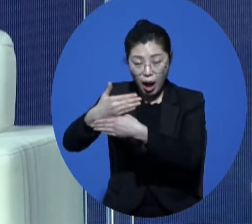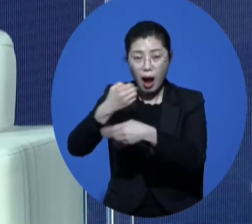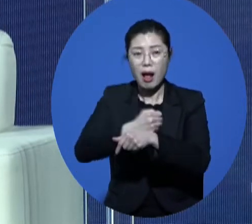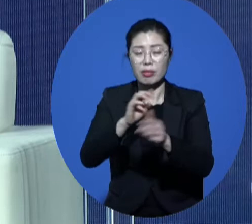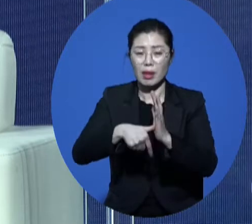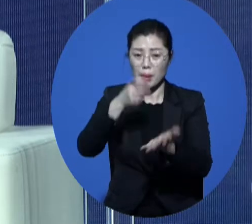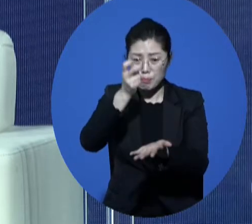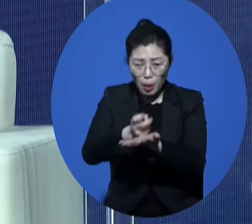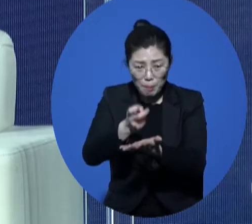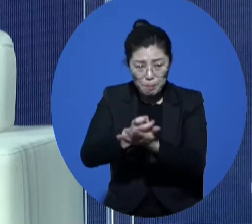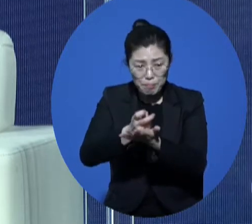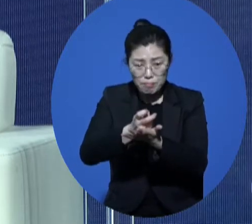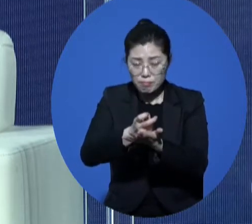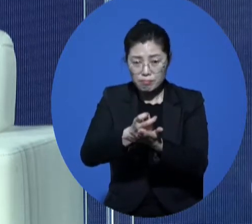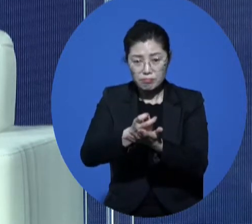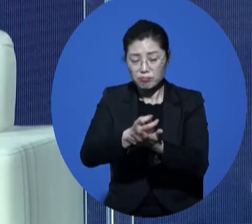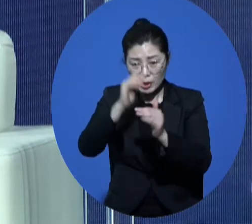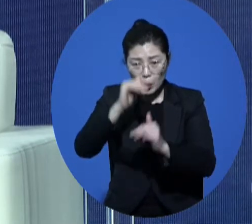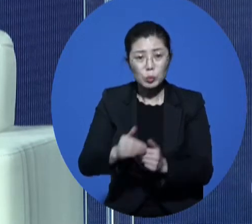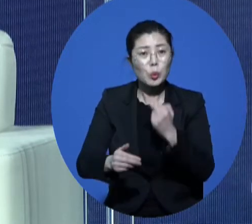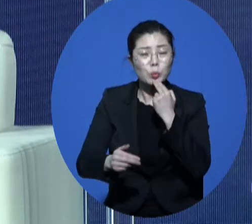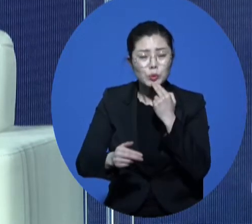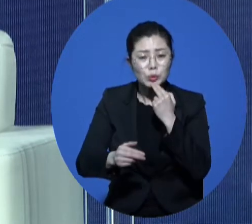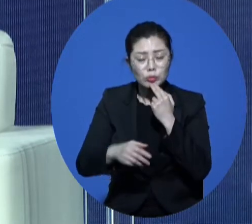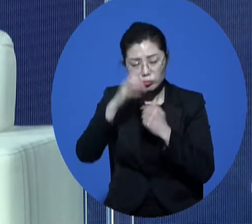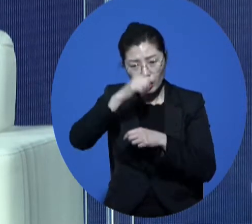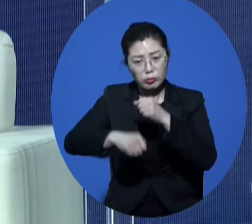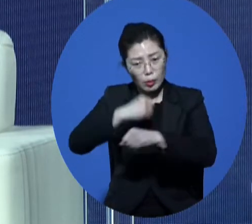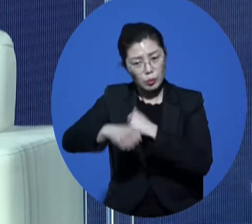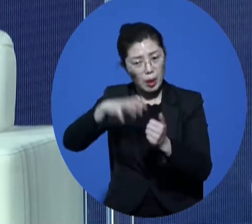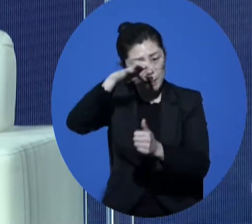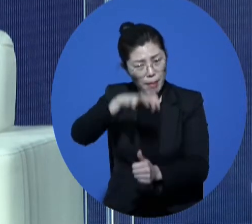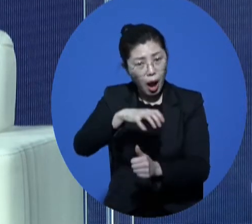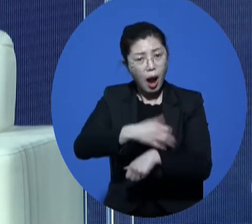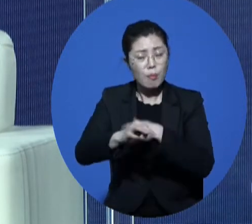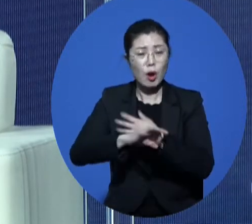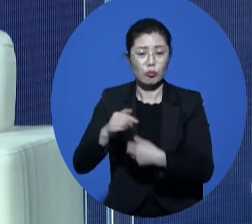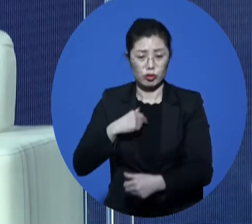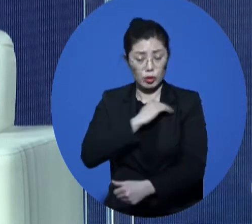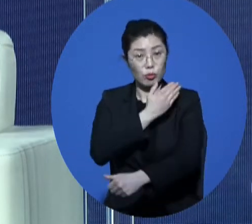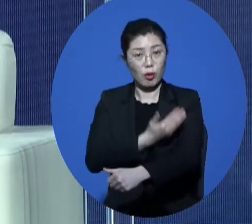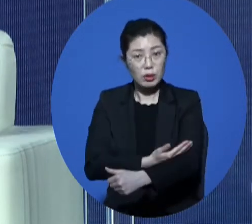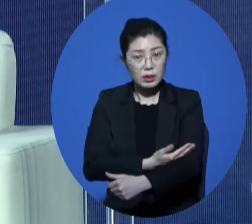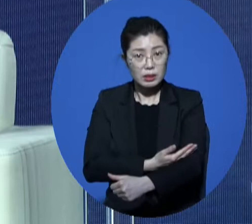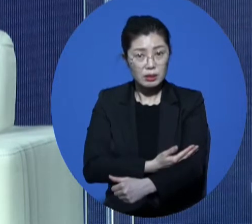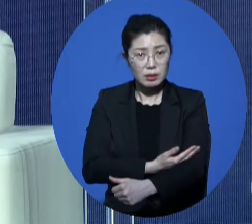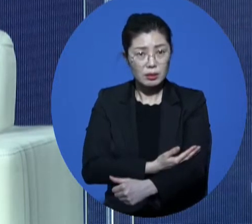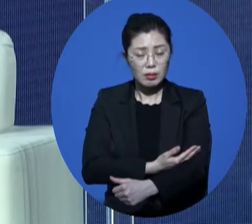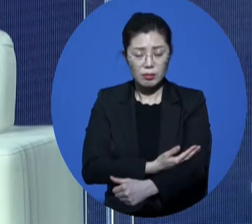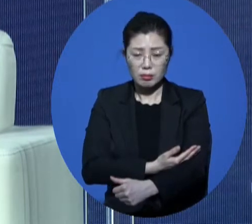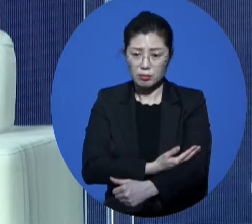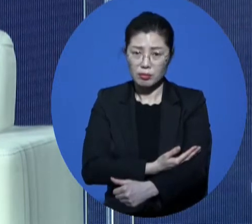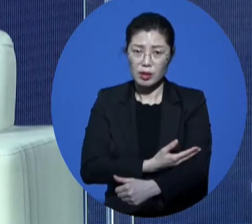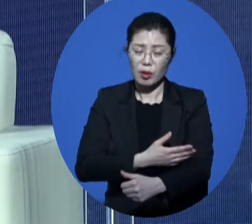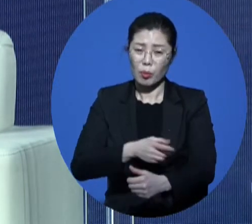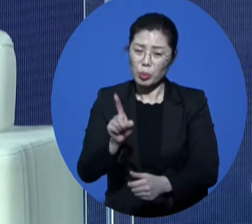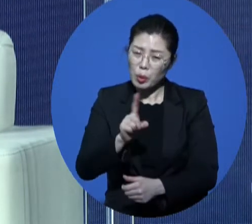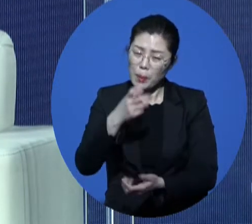없었다. 어떠한 법적 근거도 없이 시설을 봉쇄할 수 있다라면 우리의 권리 또한 어떠한 근거